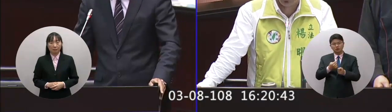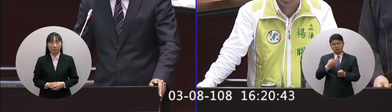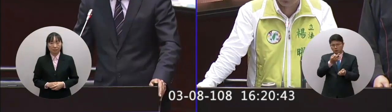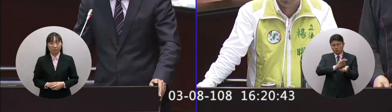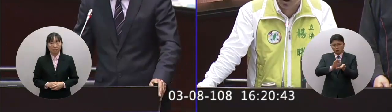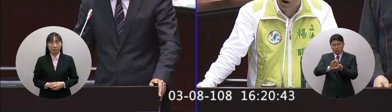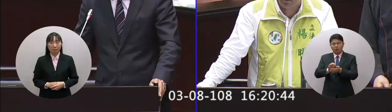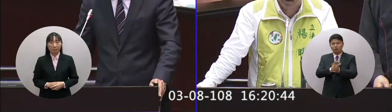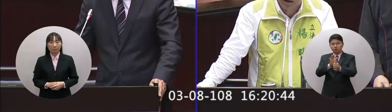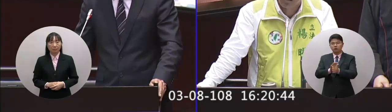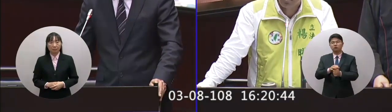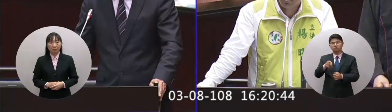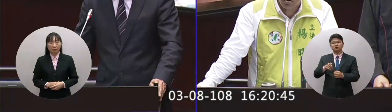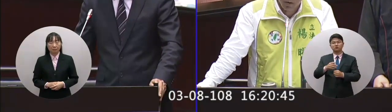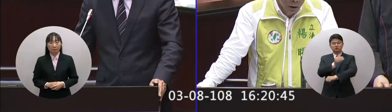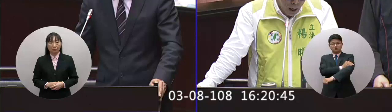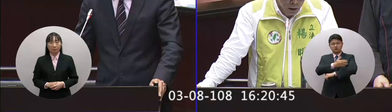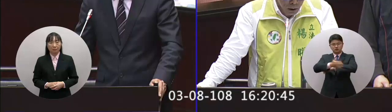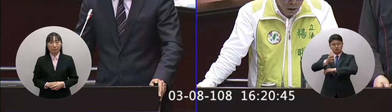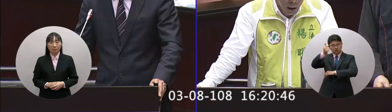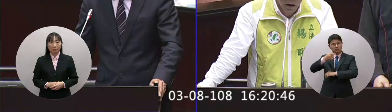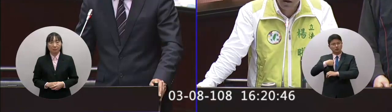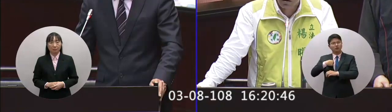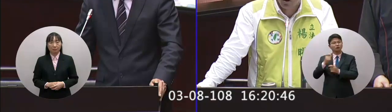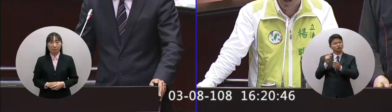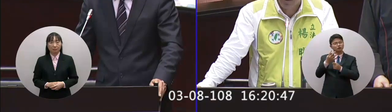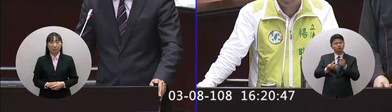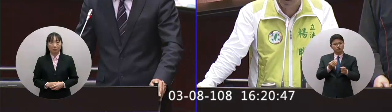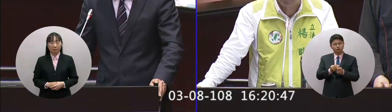费，跟澎湖县政府陈光复县长，我们大概这几